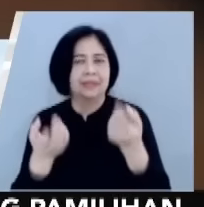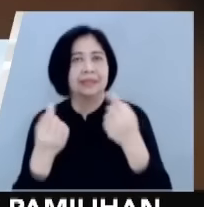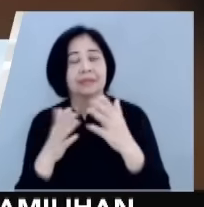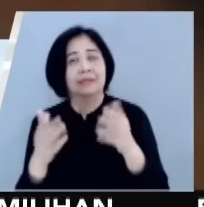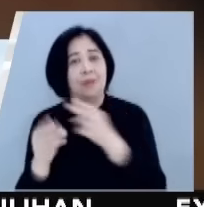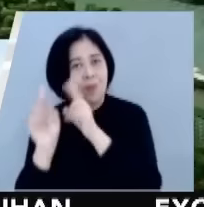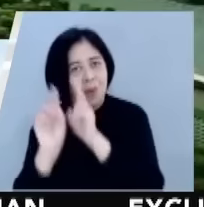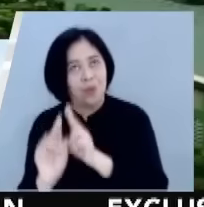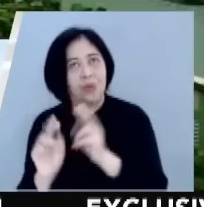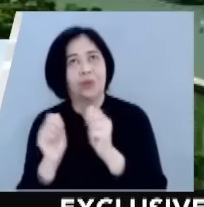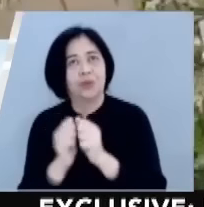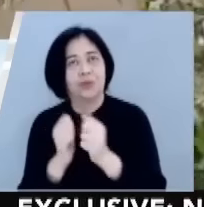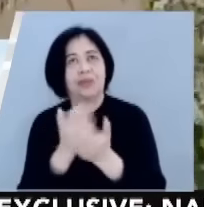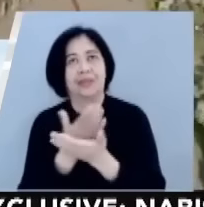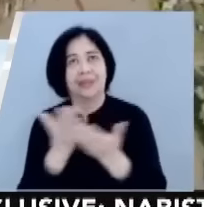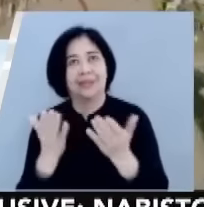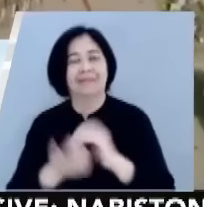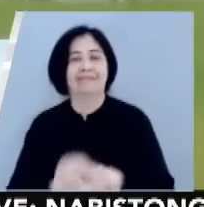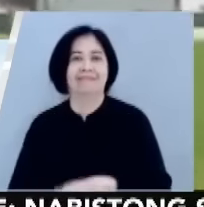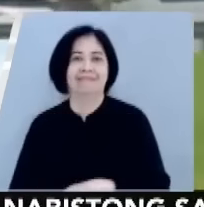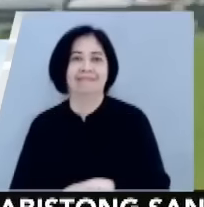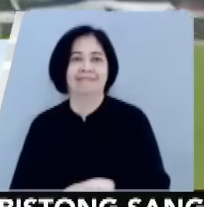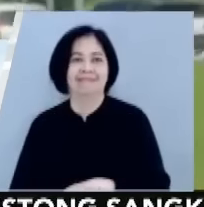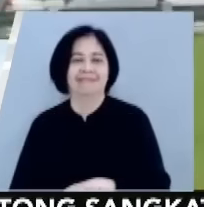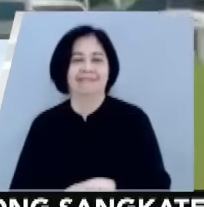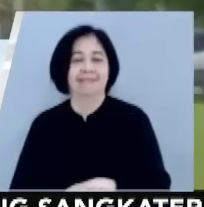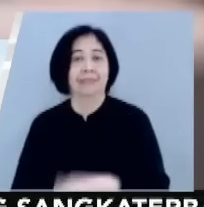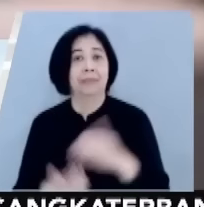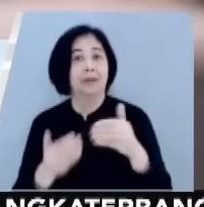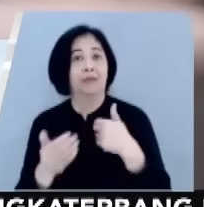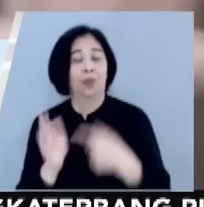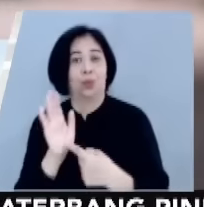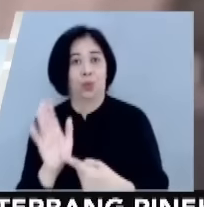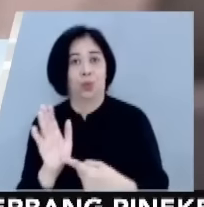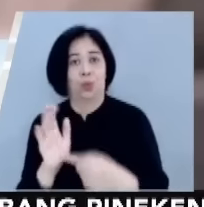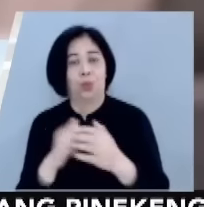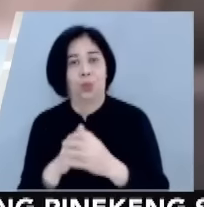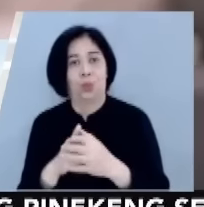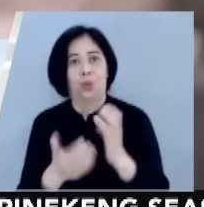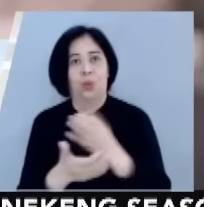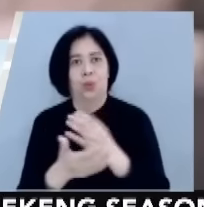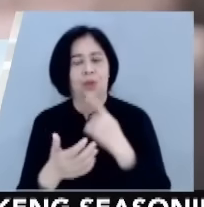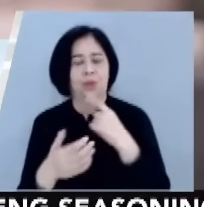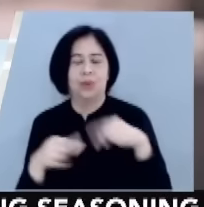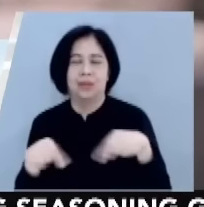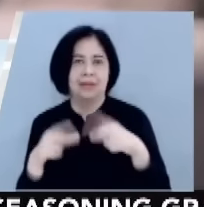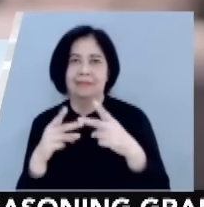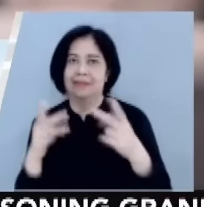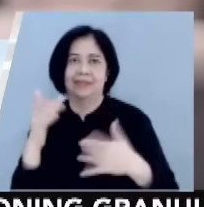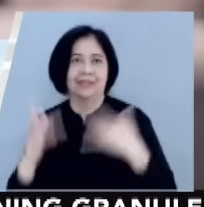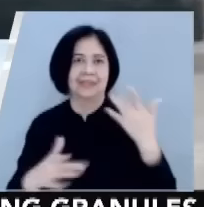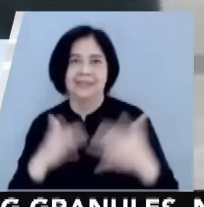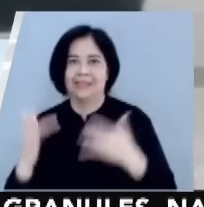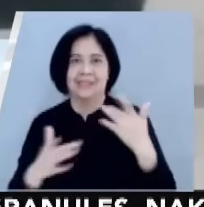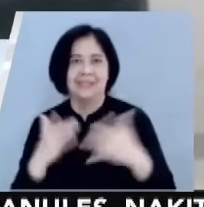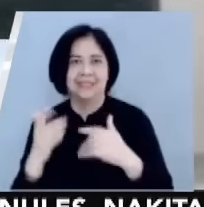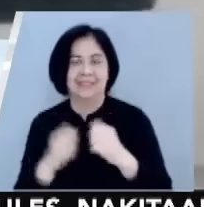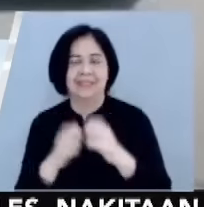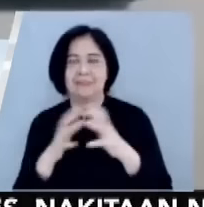with us. Bago ang show day. I'm a little nervous, but I'm so excited. It's gonna be so much fun.